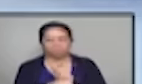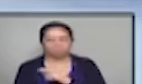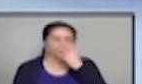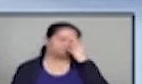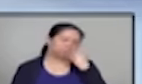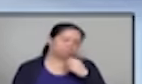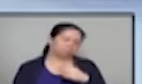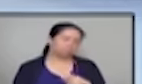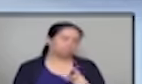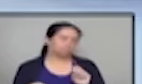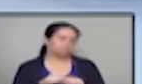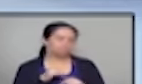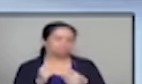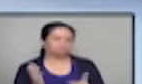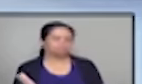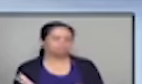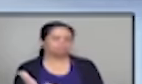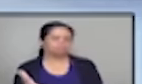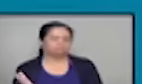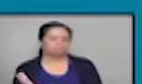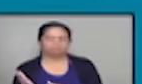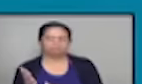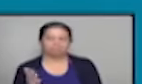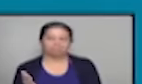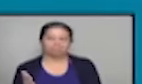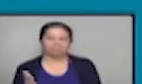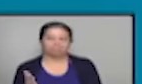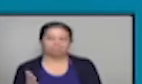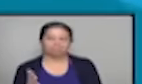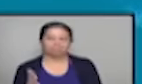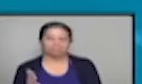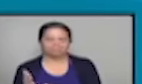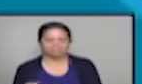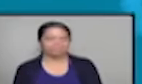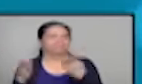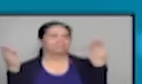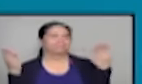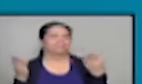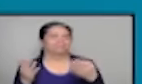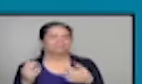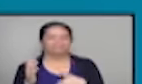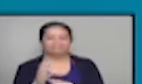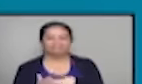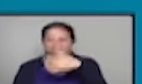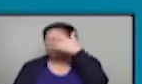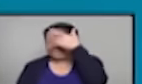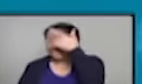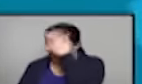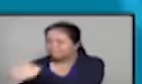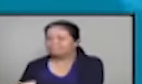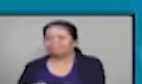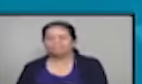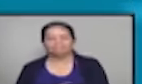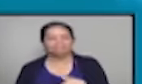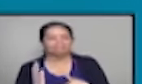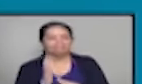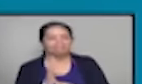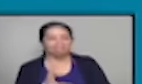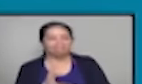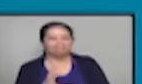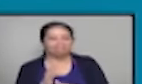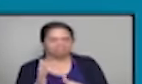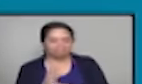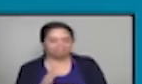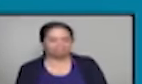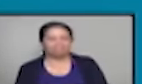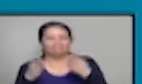tulog po siya. So, dinikit ko yung thumb niya doon sa cellphone niya. Okay din na. Okay din ang discarte mo. So, okay. Yun. Tapos doon ko po nalaman. Nabuksan mo dahil nabuksan